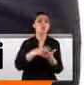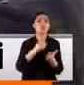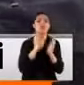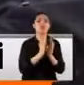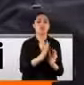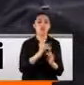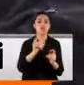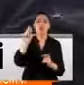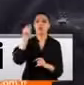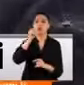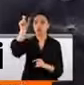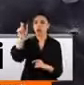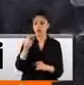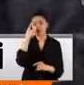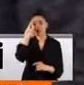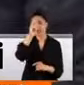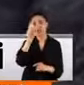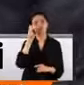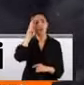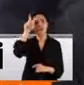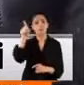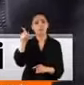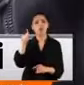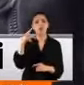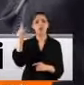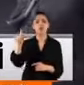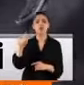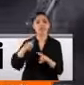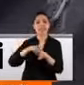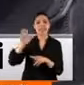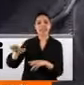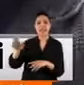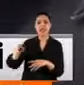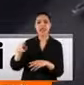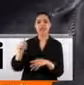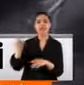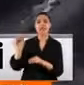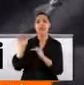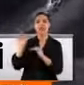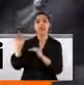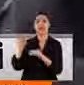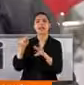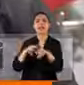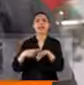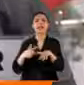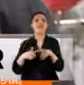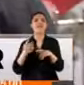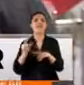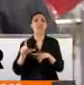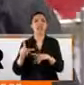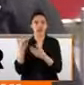Aslında Beko Ertürk yalnızca tefecilerden borç alan yeğenine kefil olmuştu. Zaten her şey de bundan sonra başladı.